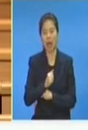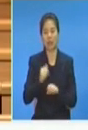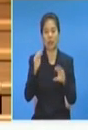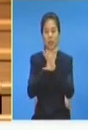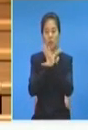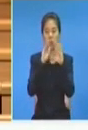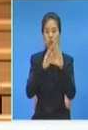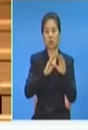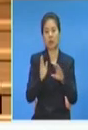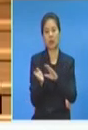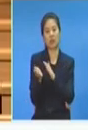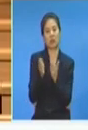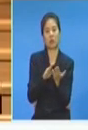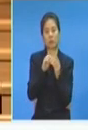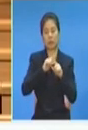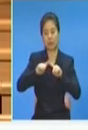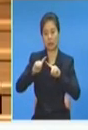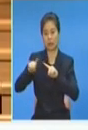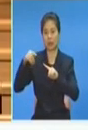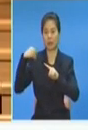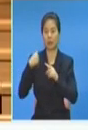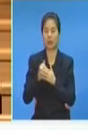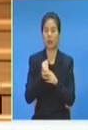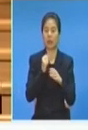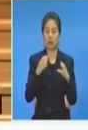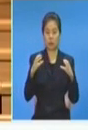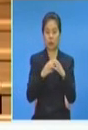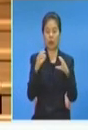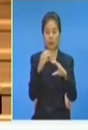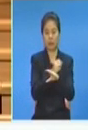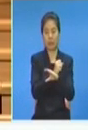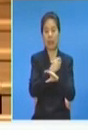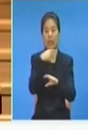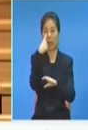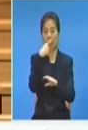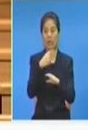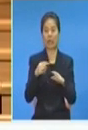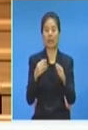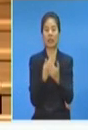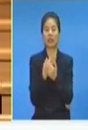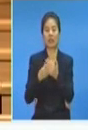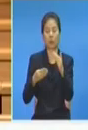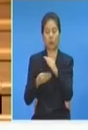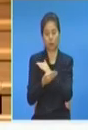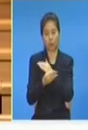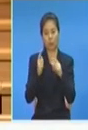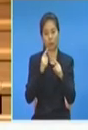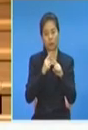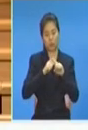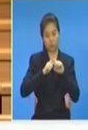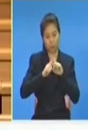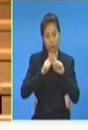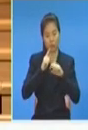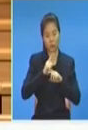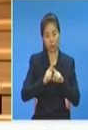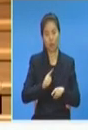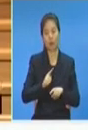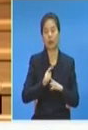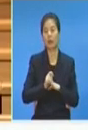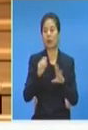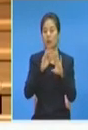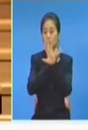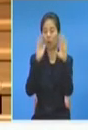จะต้องไม่เข้ามาอยู่ในวงการเมืองอีกเราพูดตั้งเกณฑ์ไว้ว่าตลอดชีวิต